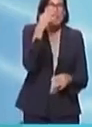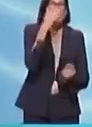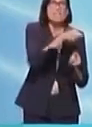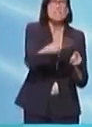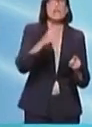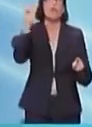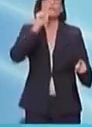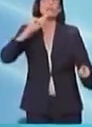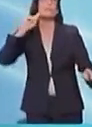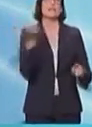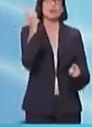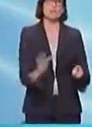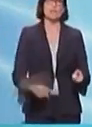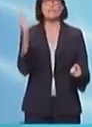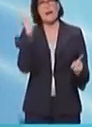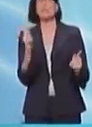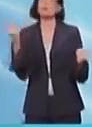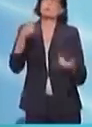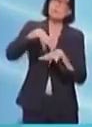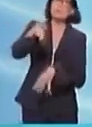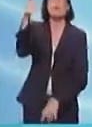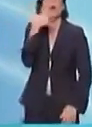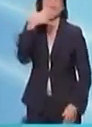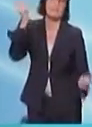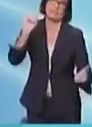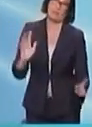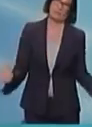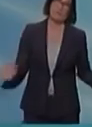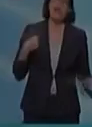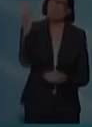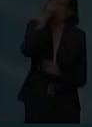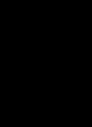e conosciuti nel mondo. Quindi non riderei, signor Ministro, ma magari pensare alle nostre proposte.